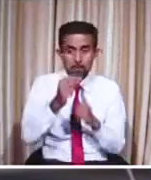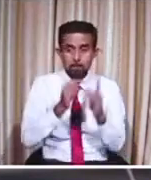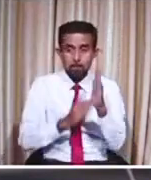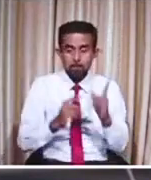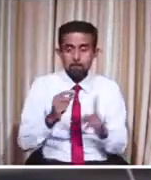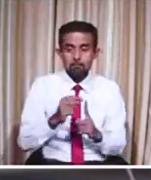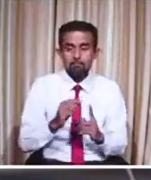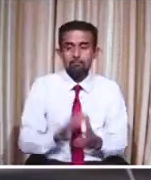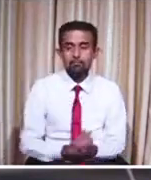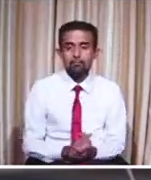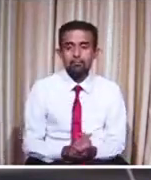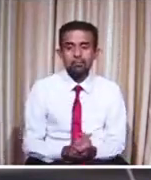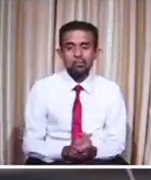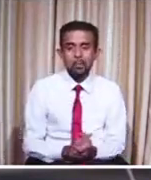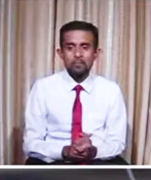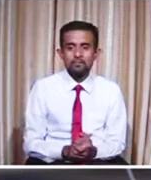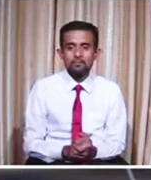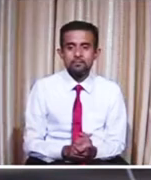මන්ත්‍රීතුමනි